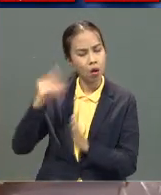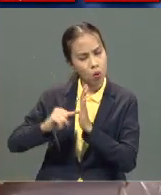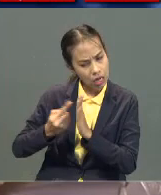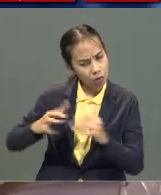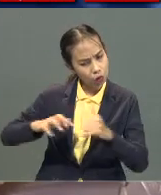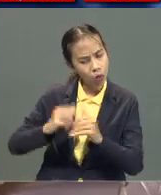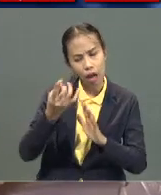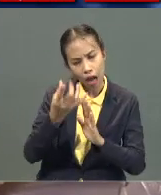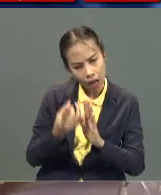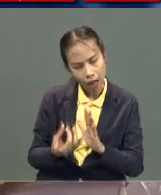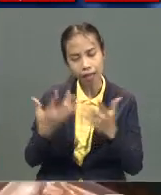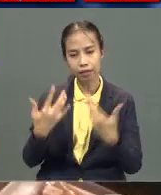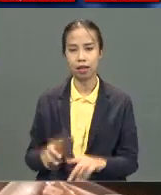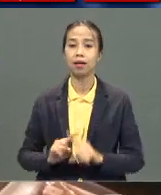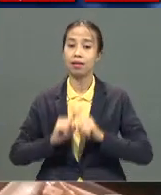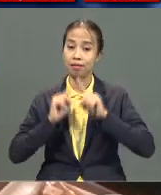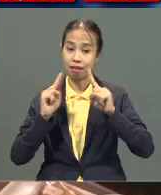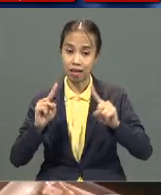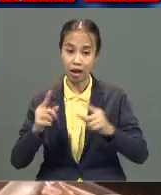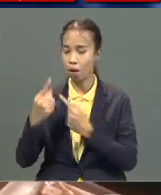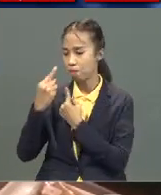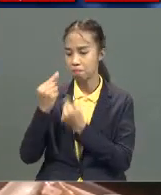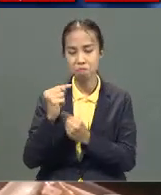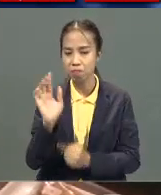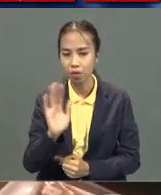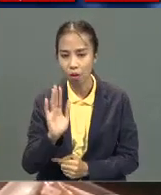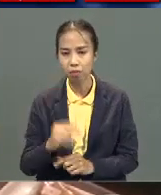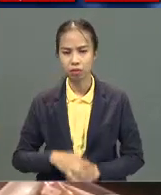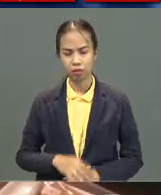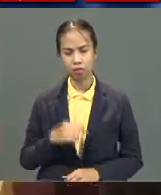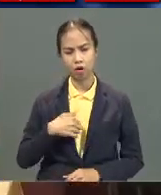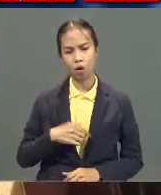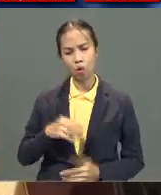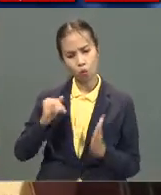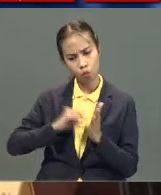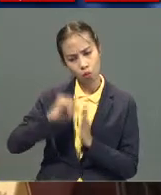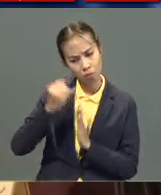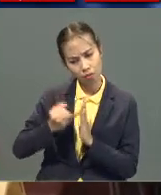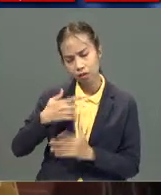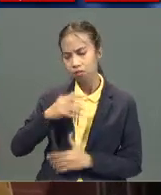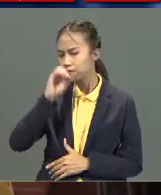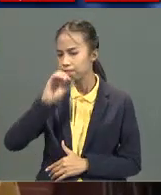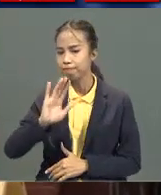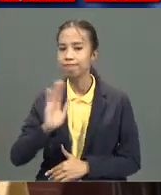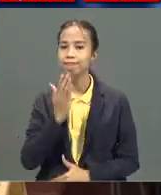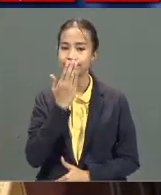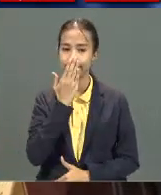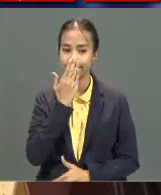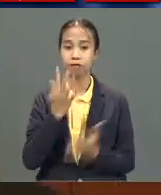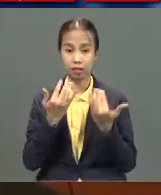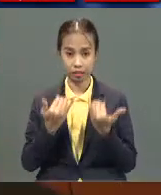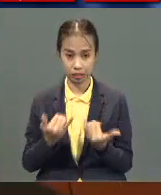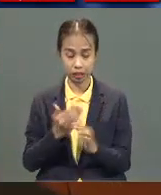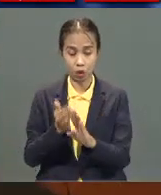การพิจารณาต่อไปแต่ไม่ขอตอบว่าจะสามารถเปลี่ยนความเห็นแย้งหรือไม่แย้งในคดีนี้ได้หรือไม่ทั้งนี้ก่อนการ